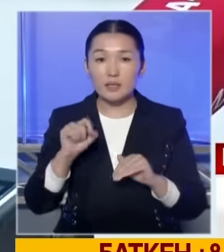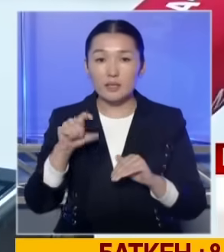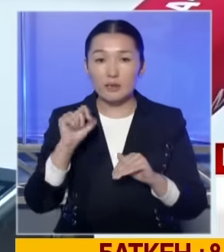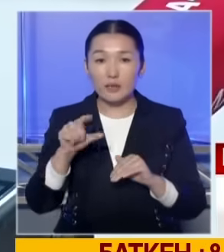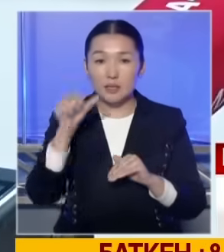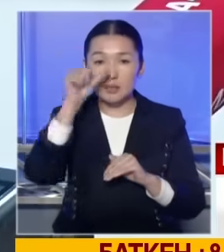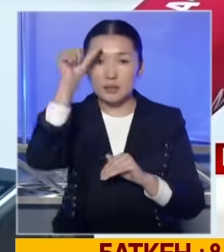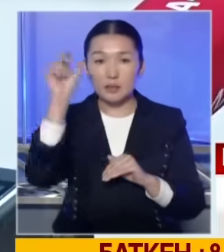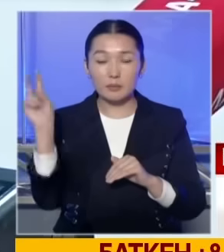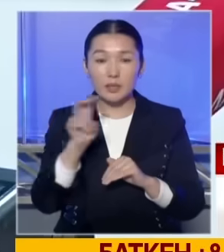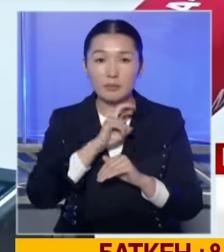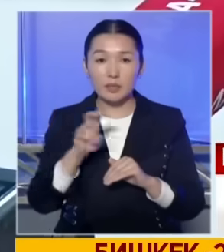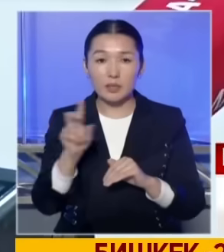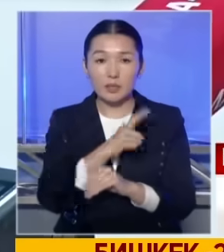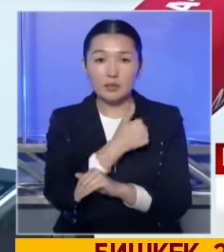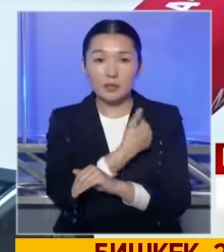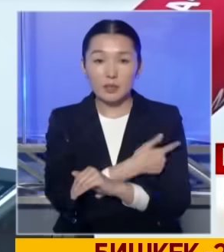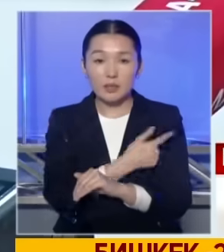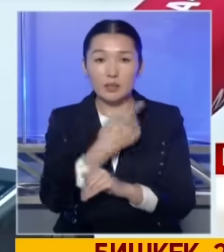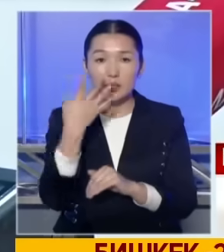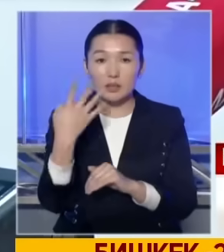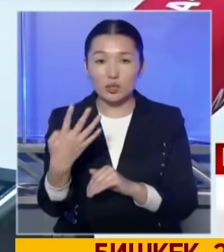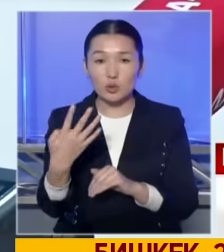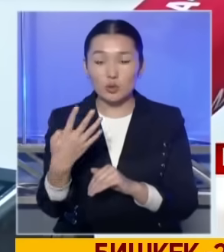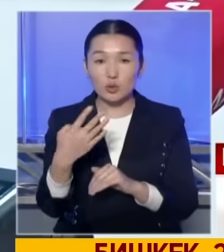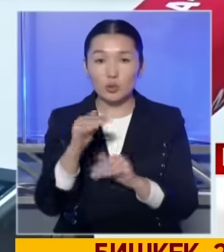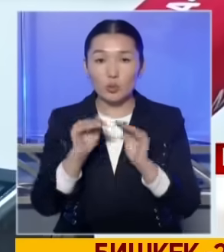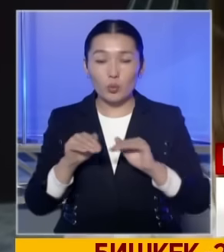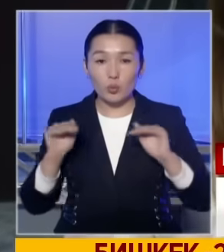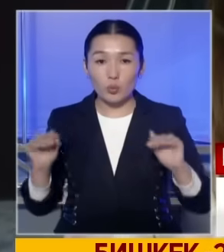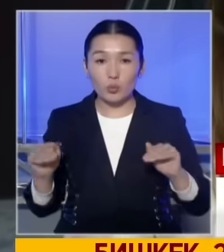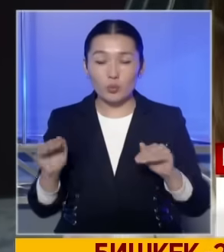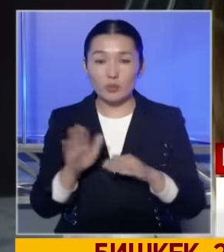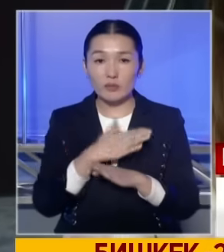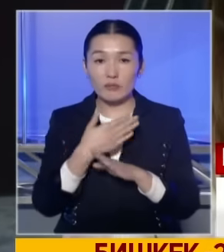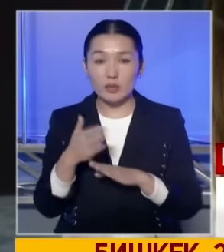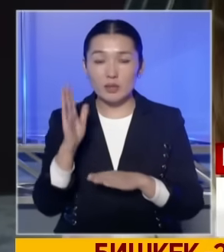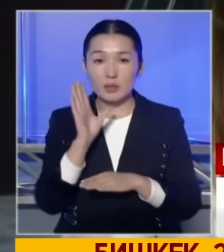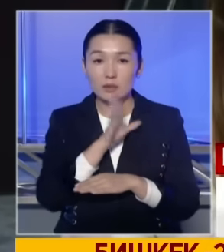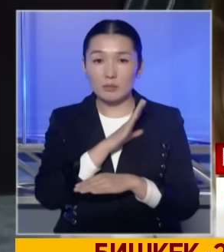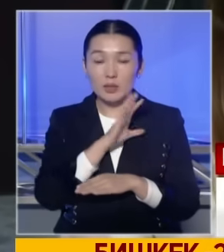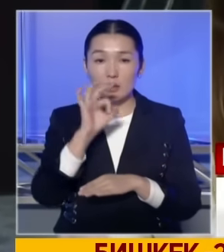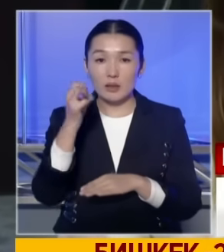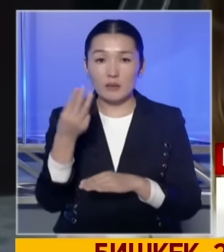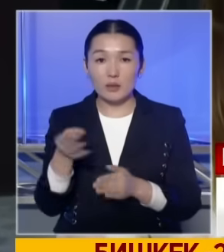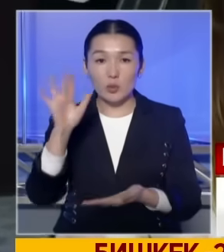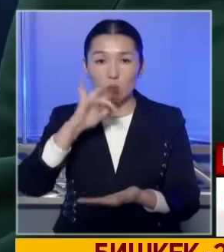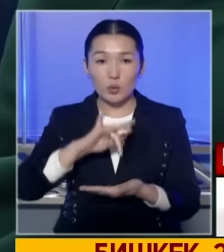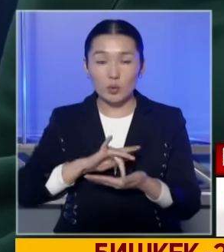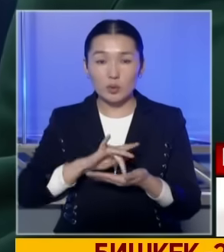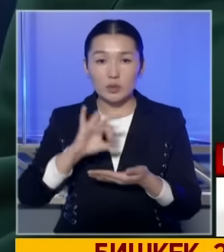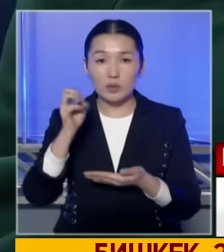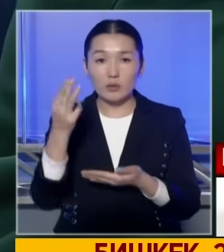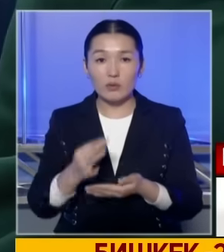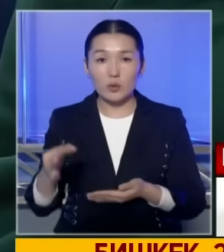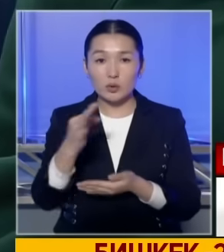Бишкек шаарынын үй бүлөлүк медицина борборунда 4 балдар амбулаторияны уюштурулган. Ош шаарында Ош облустар аралык бириккен балдар